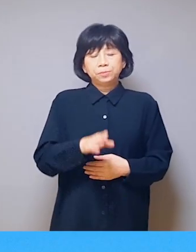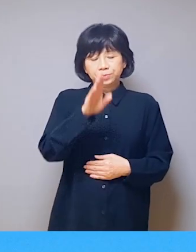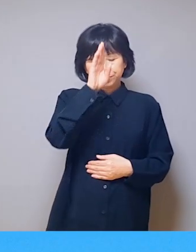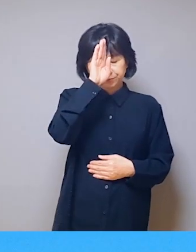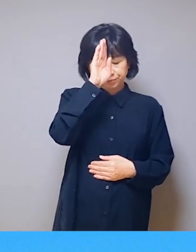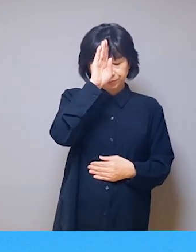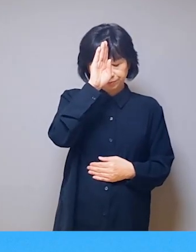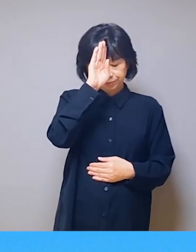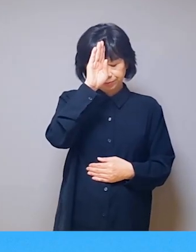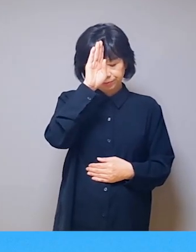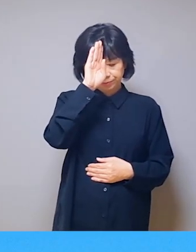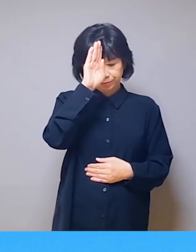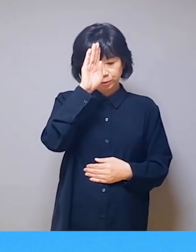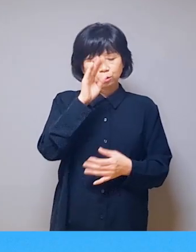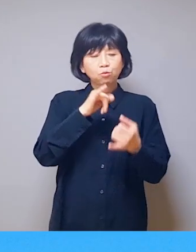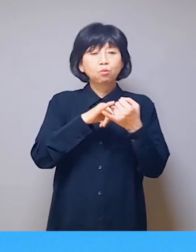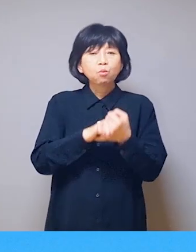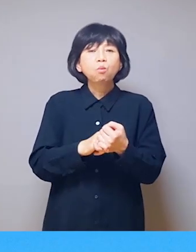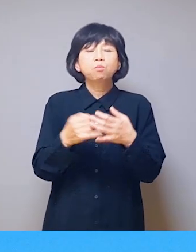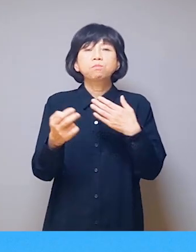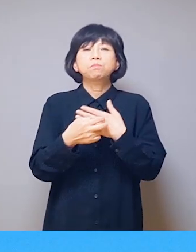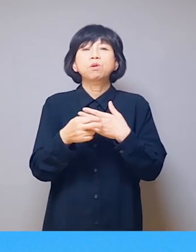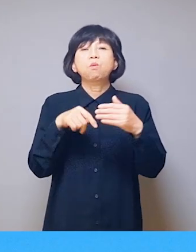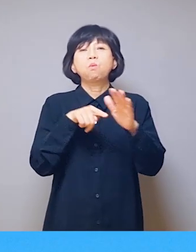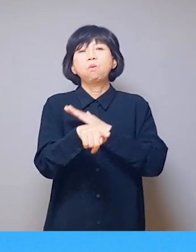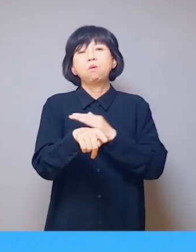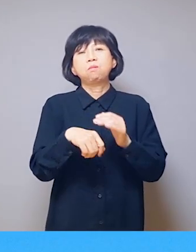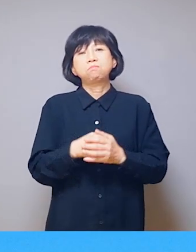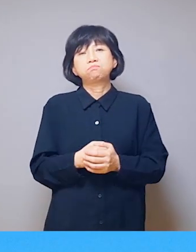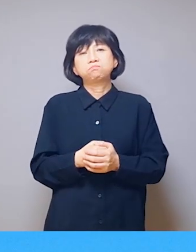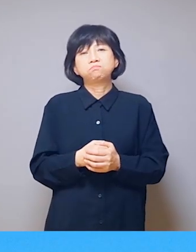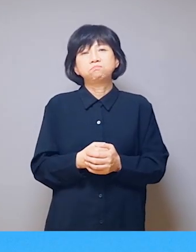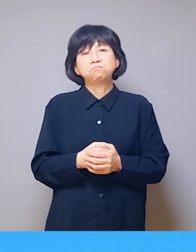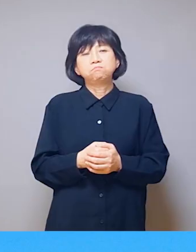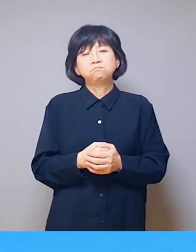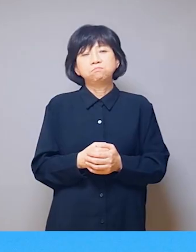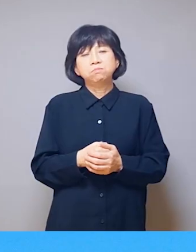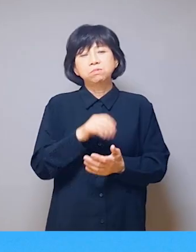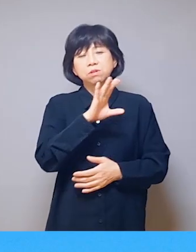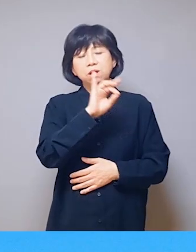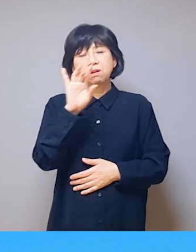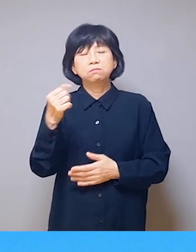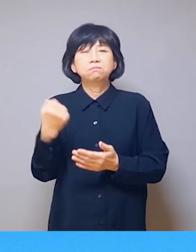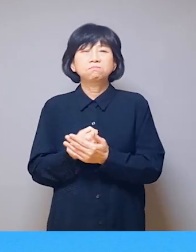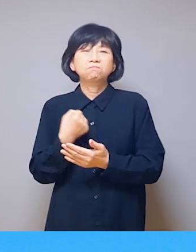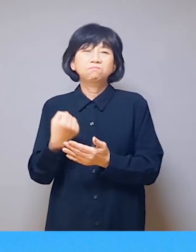편찮으시면 꼭 병원에 가세요. 제가 속상할 때 가끔 있어요.